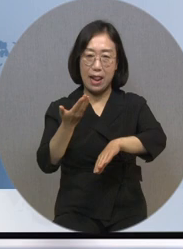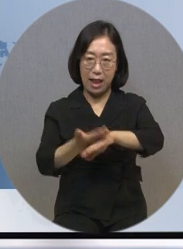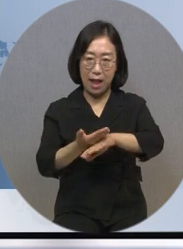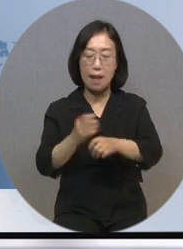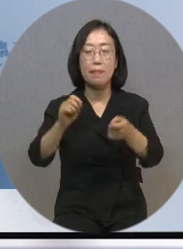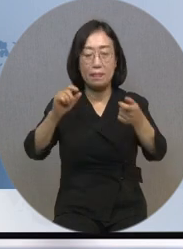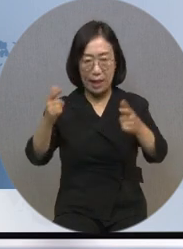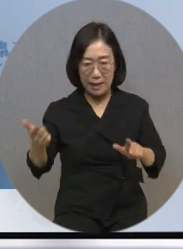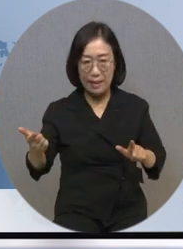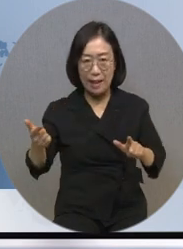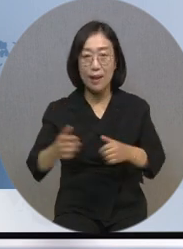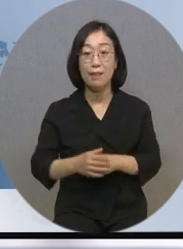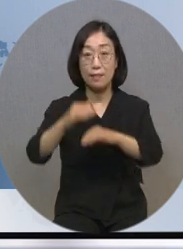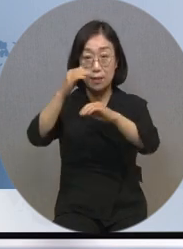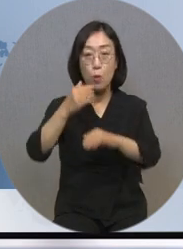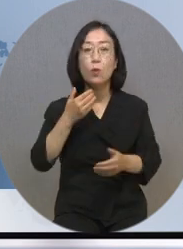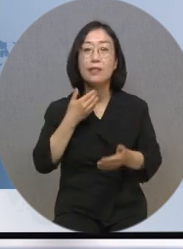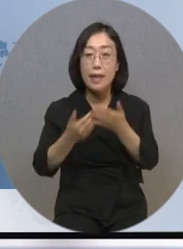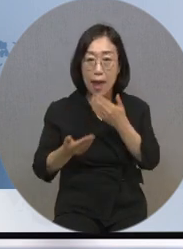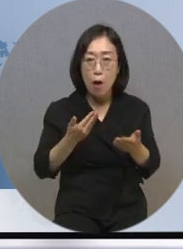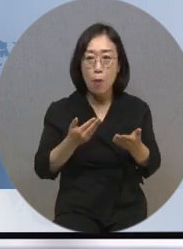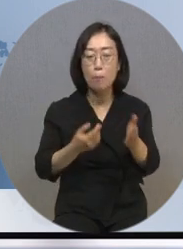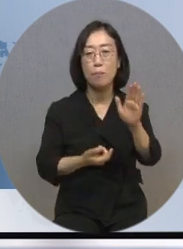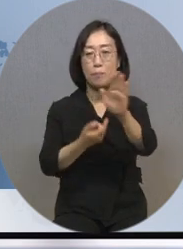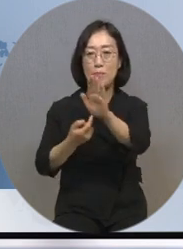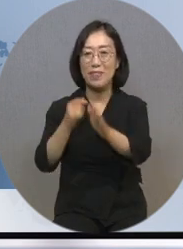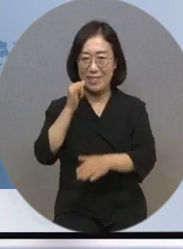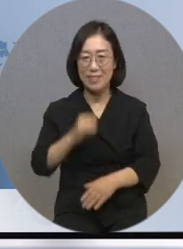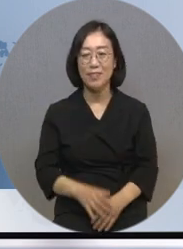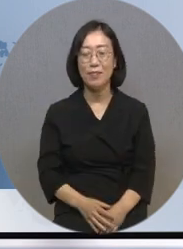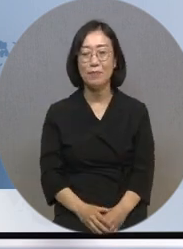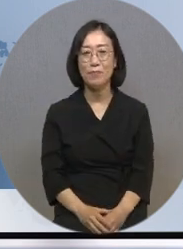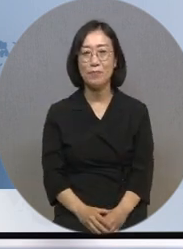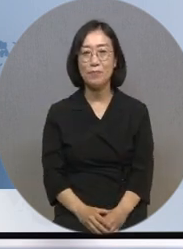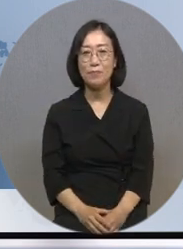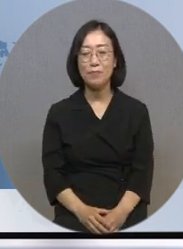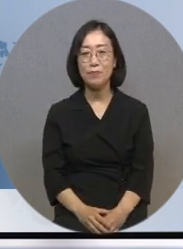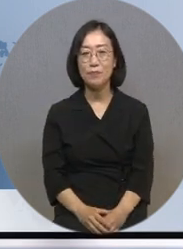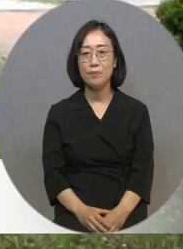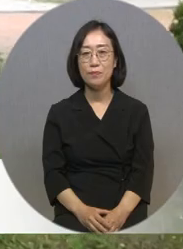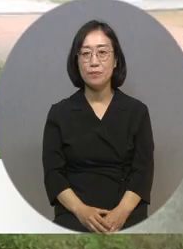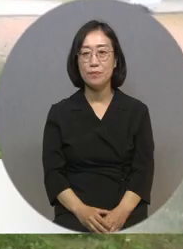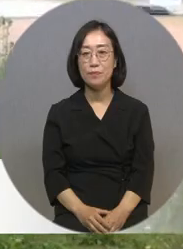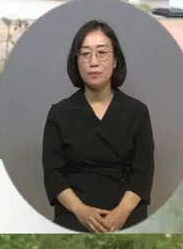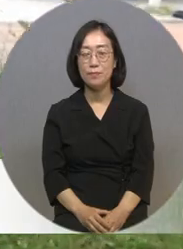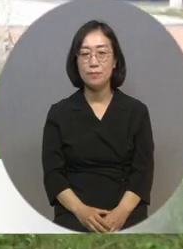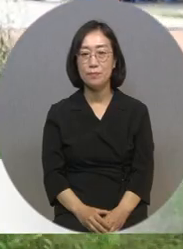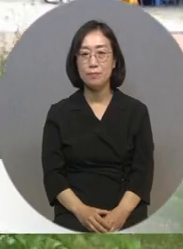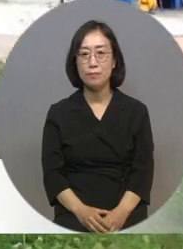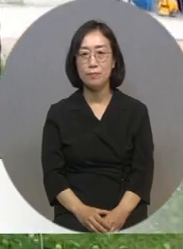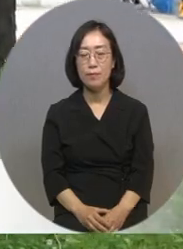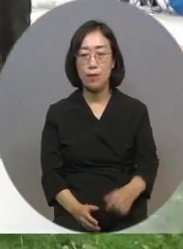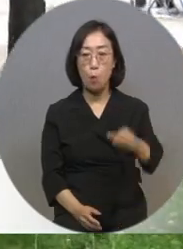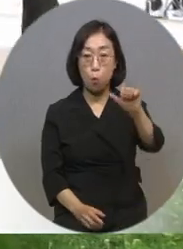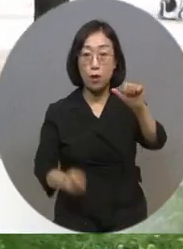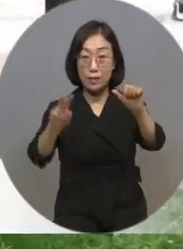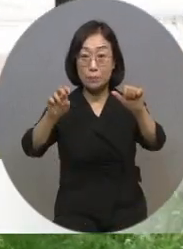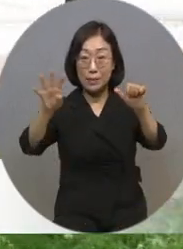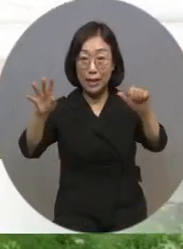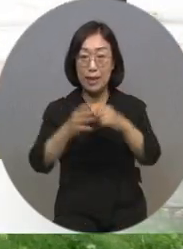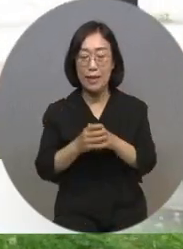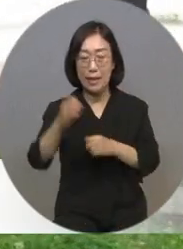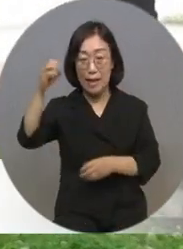전하는 다양한 체험 활동이 이어졌는데요. 정운선 기자입니다. 지난달 24일 양주시